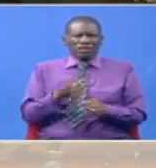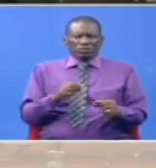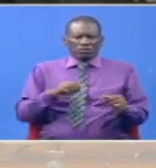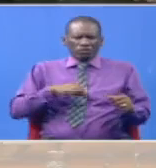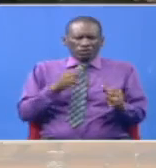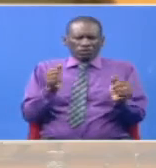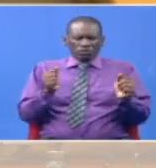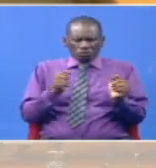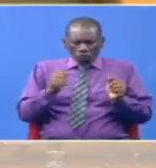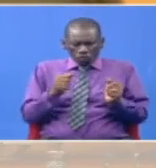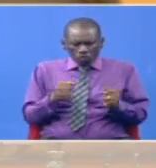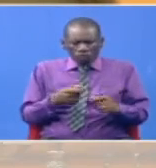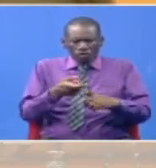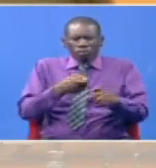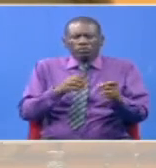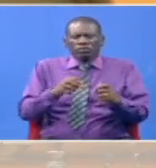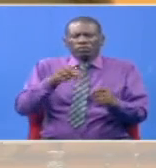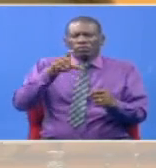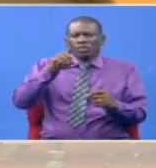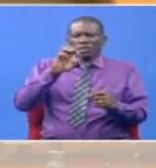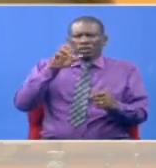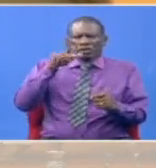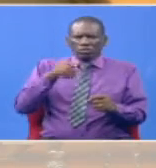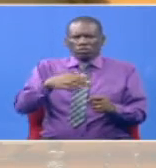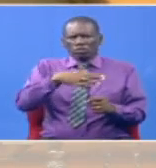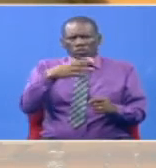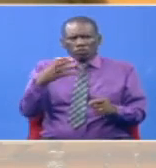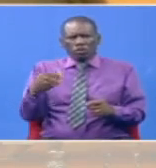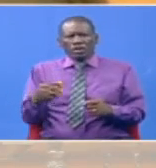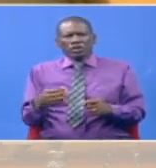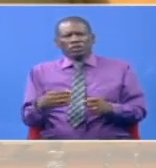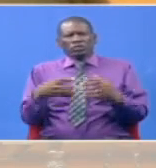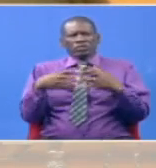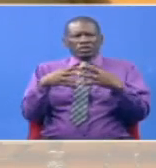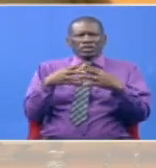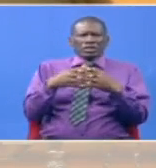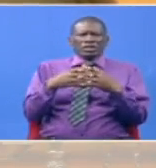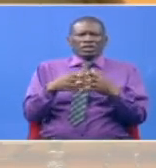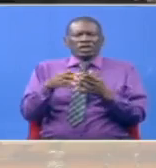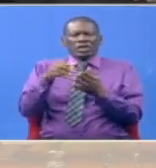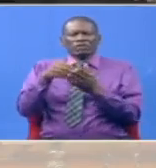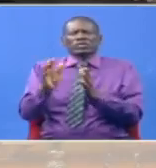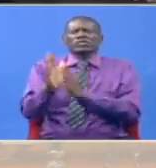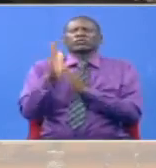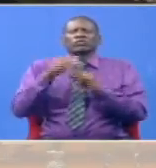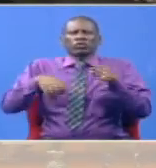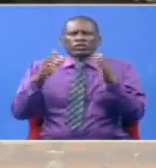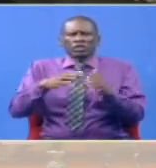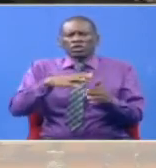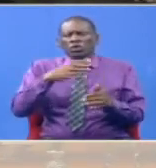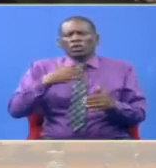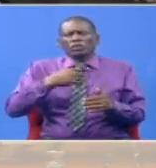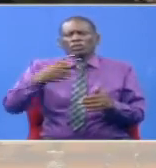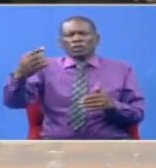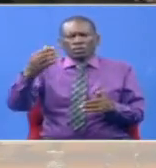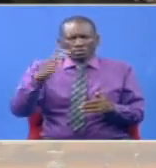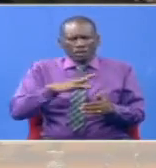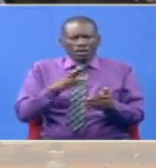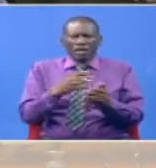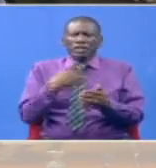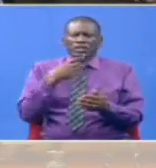drip. Sasa tukaenda mpaka kwa gate, tukatuma wachi. Akaenda na akarudi haraka, akasema